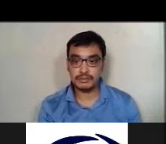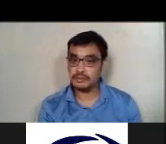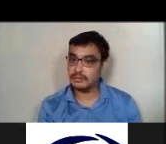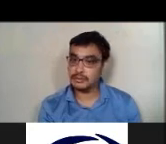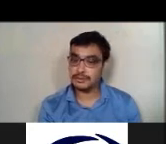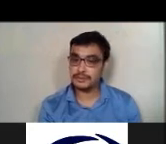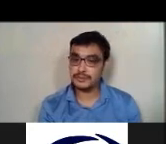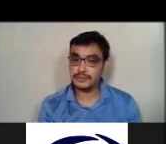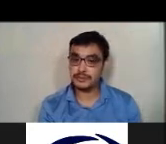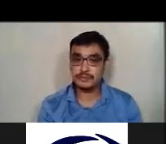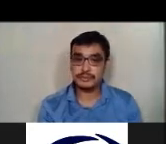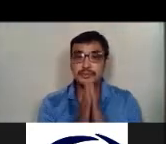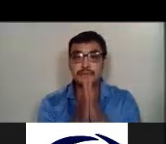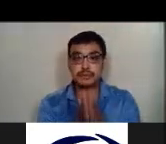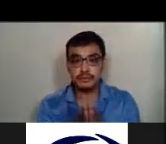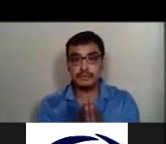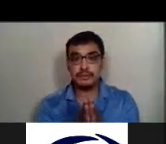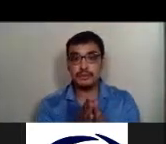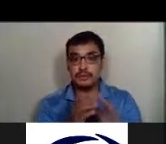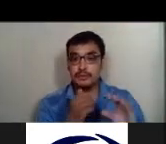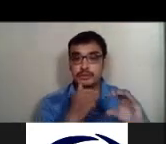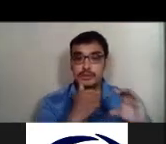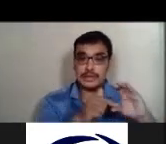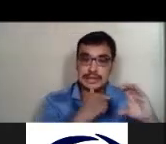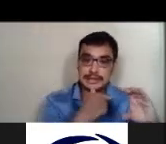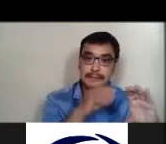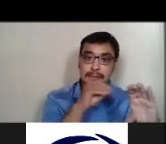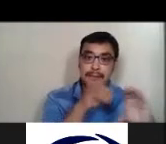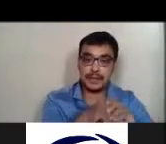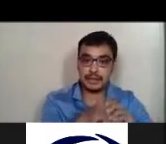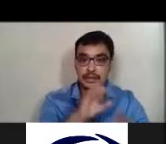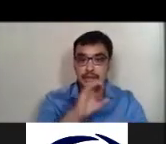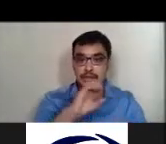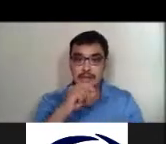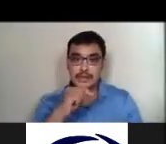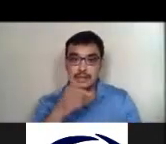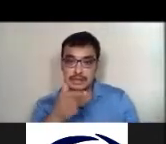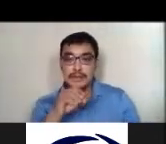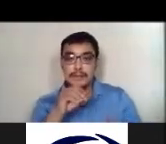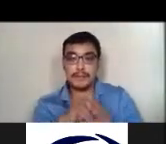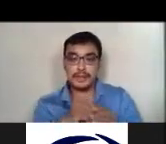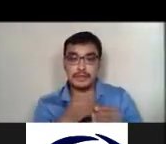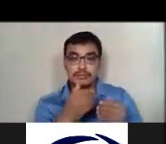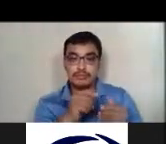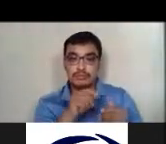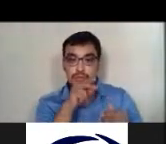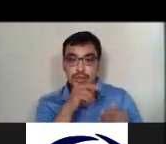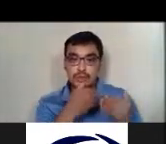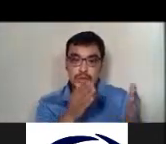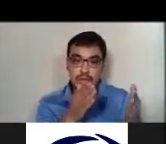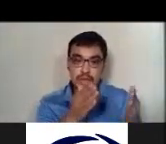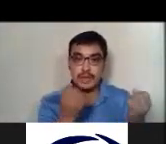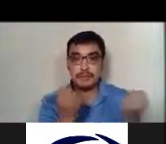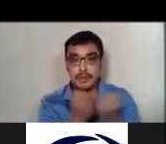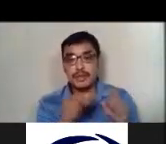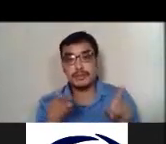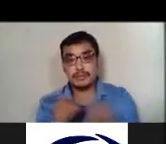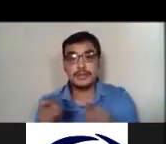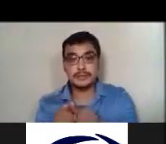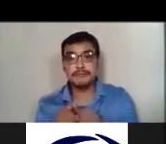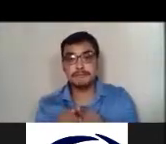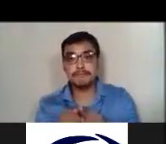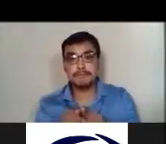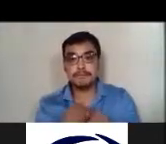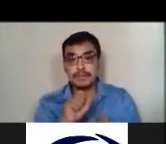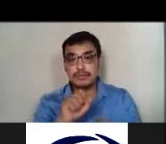कृपया च्याट बक्स अथवा यहाँहरूले म्युट अन अफ गरेर पनि प्रश्न